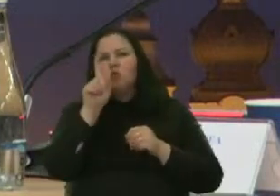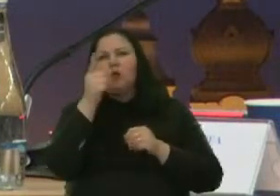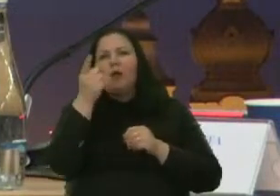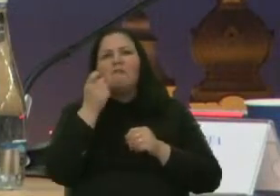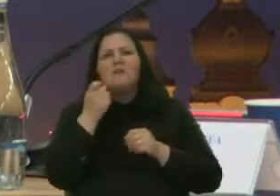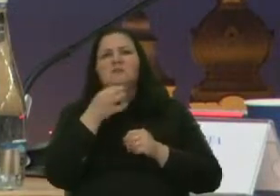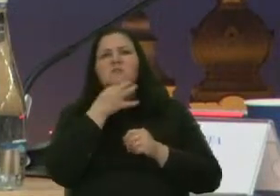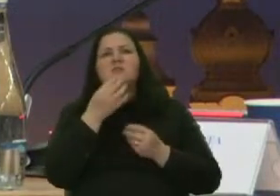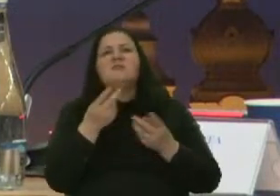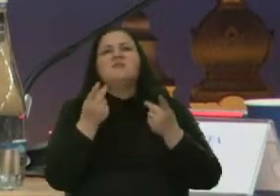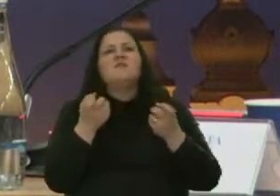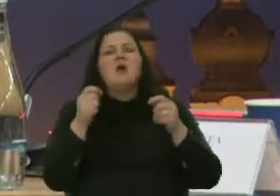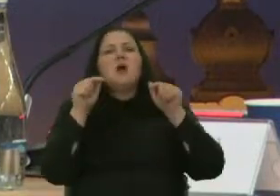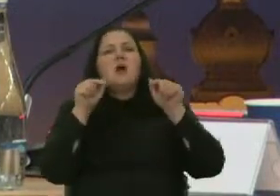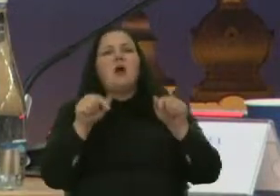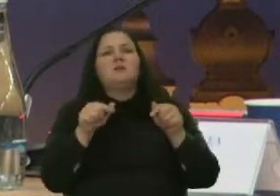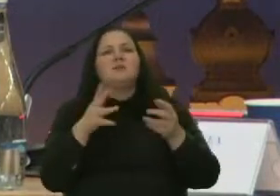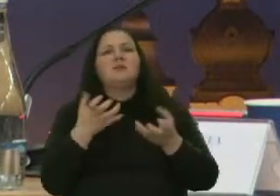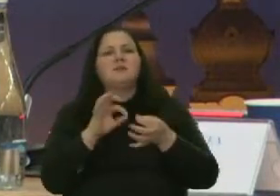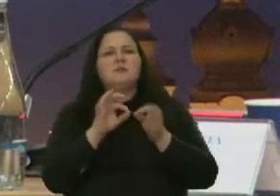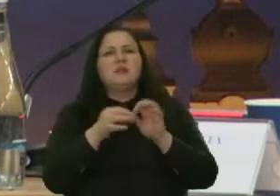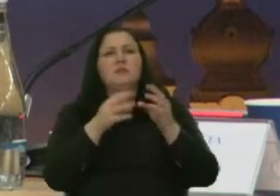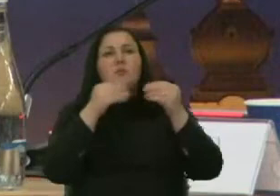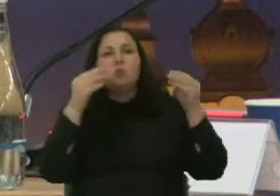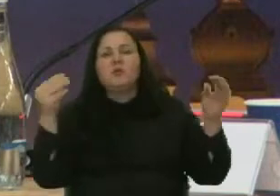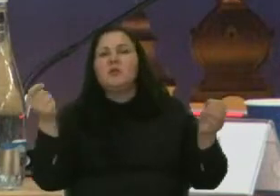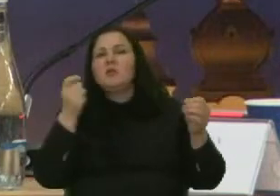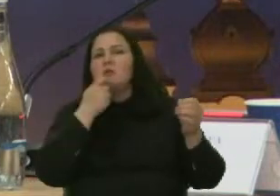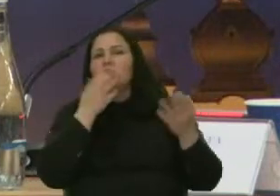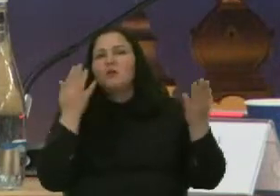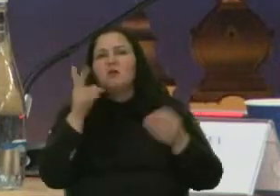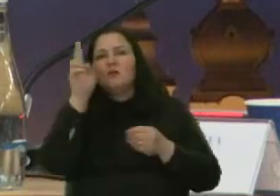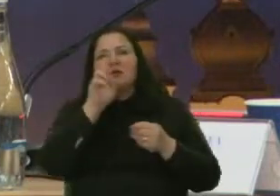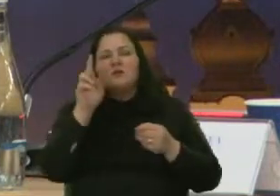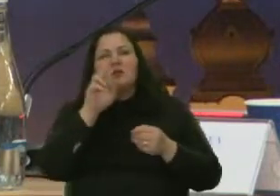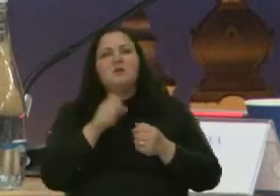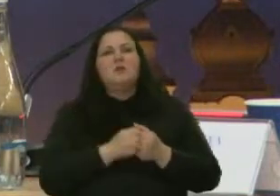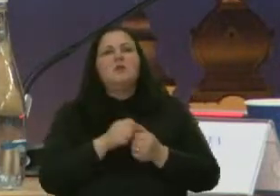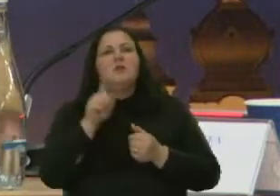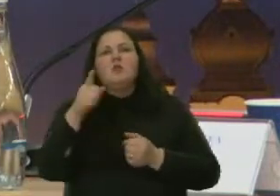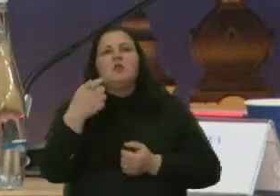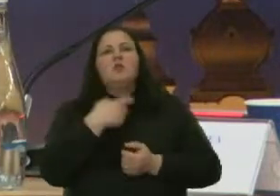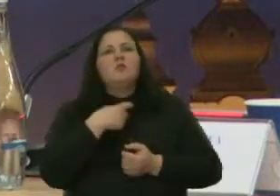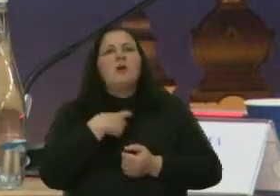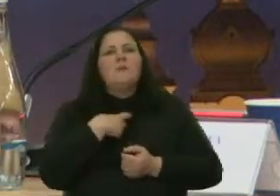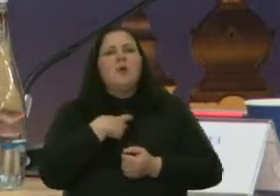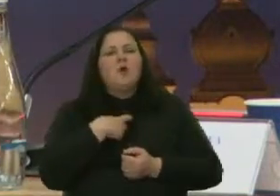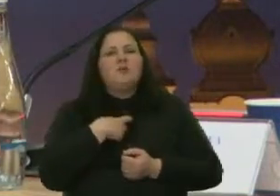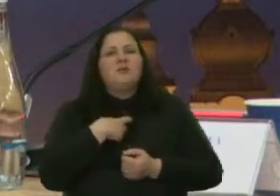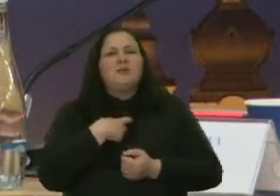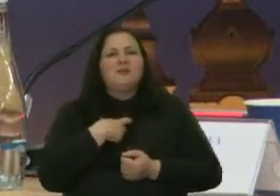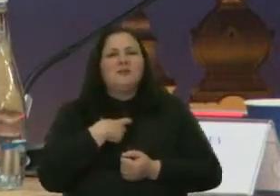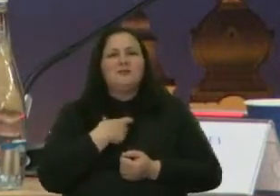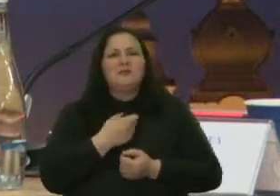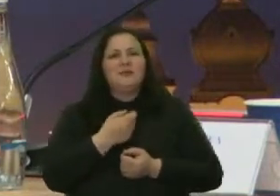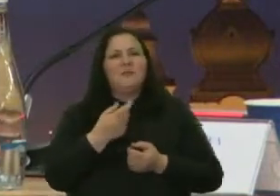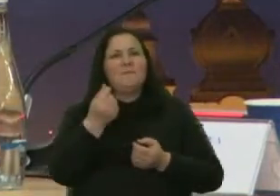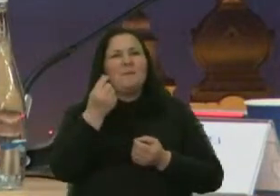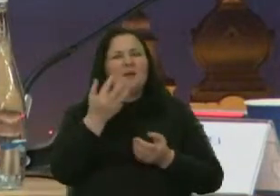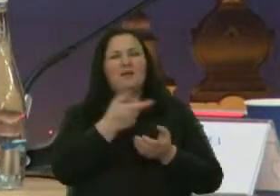spună de fapt Asta este m multianual itatea Care repet îi omoară faptul că ei nu mai pot deconta după 15